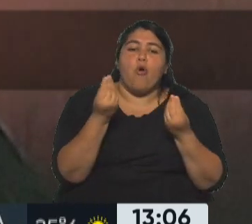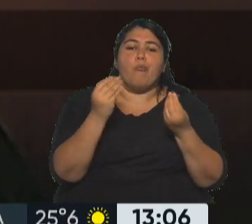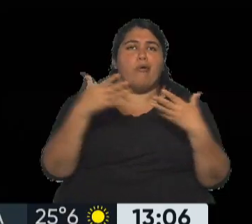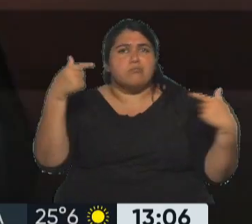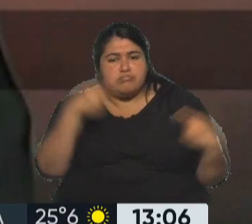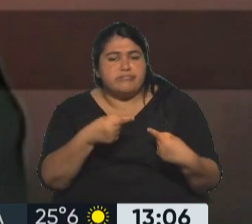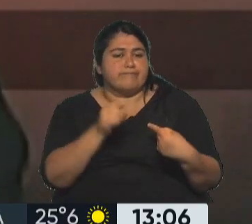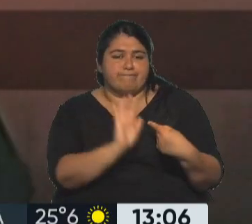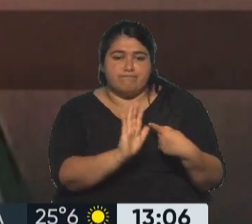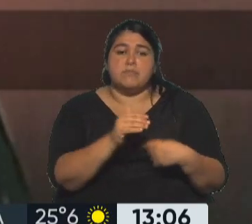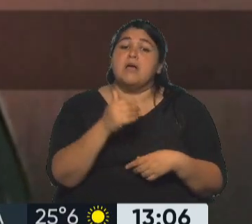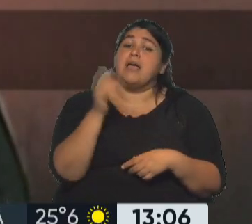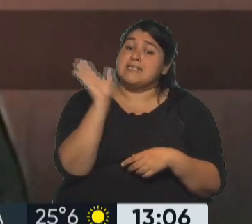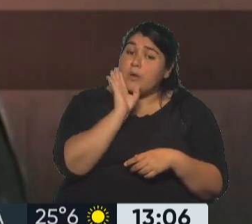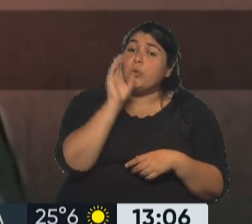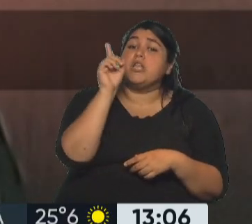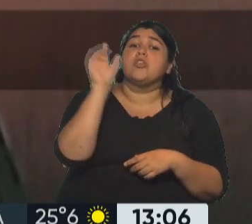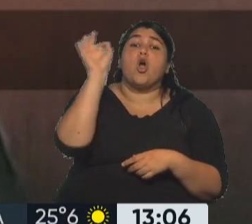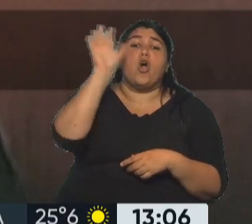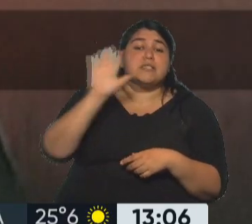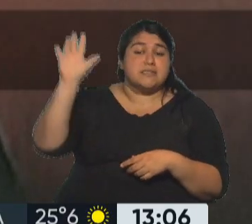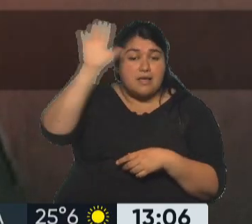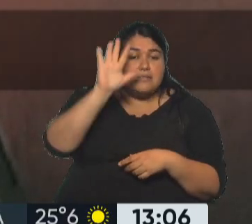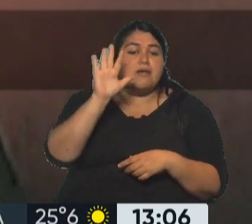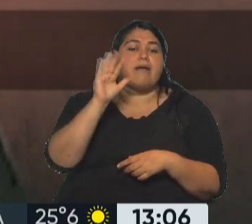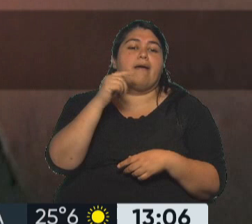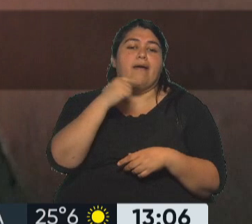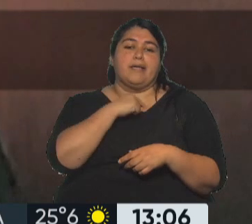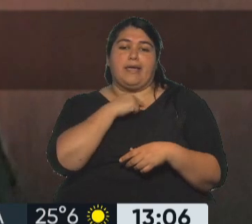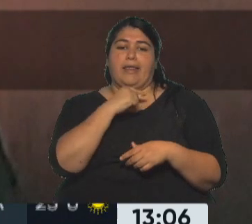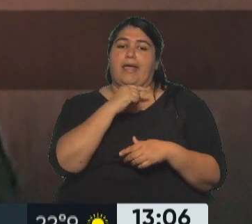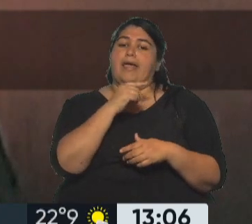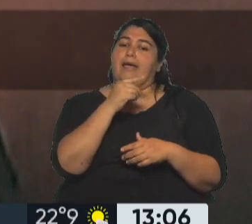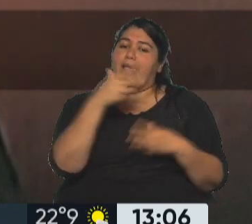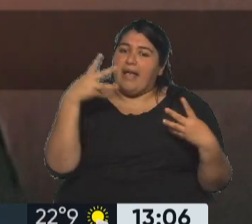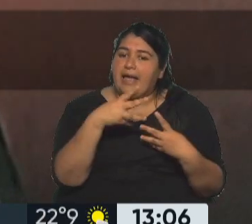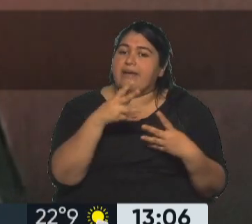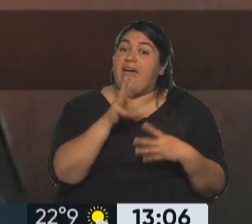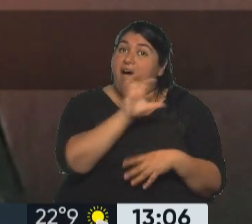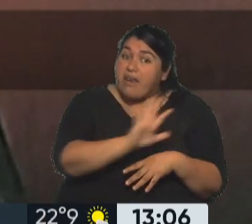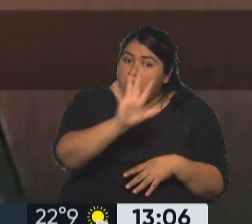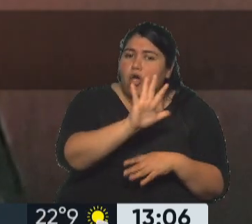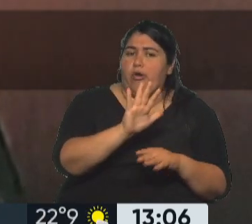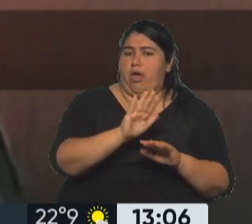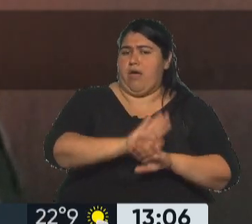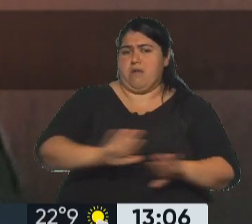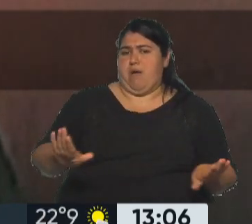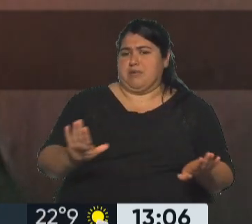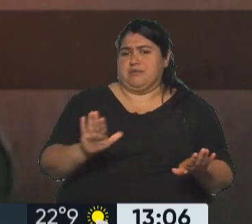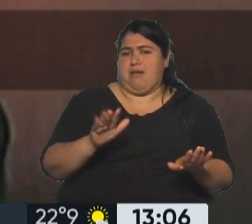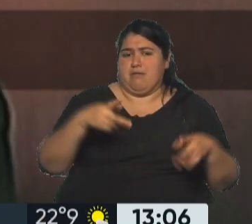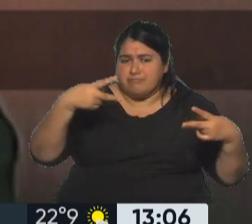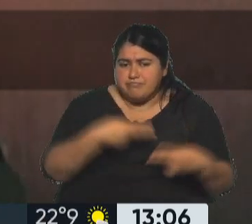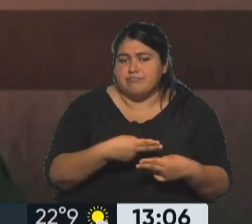حساب اذا كانت السياسه الامريكيه والغربيه تنادي بمنع اتساع المواجهه